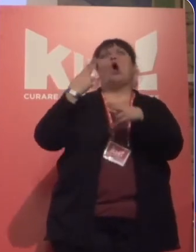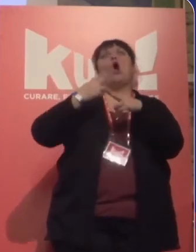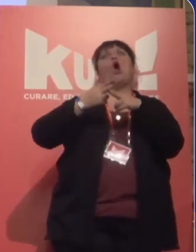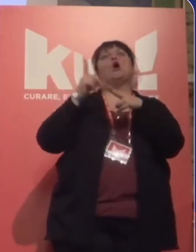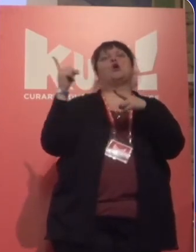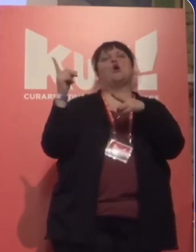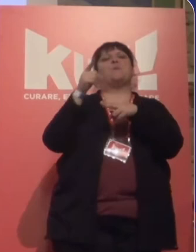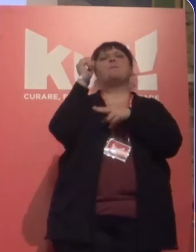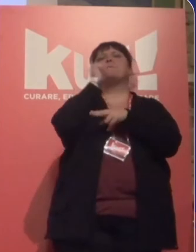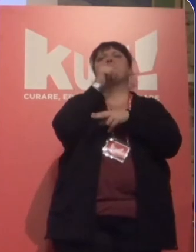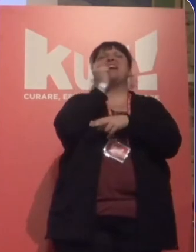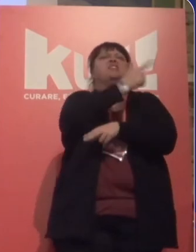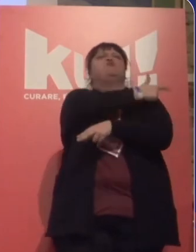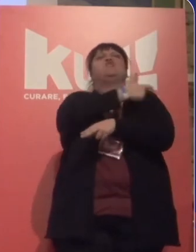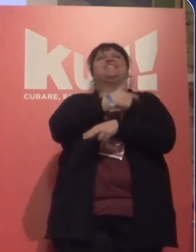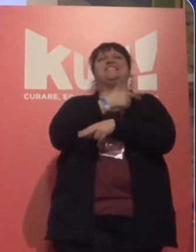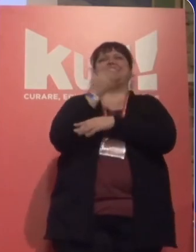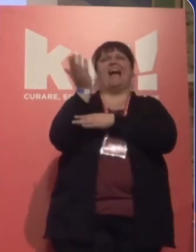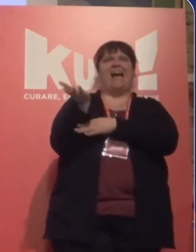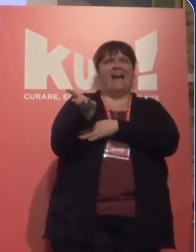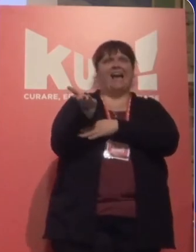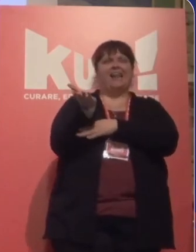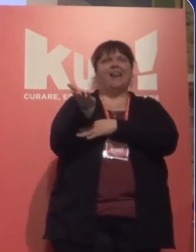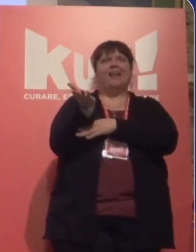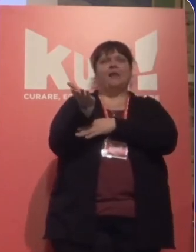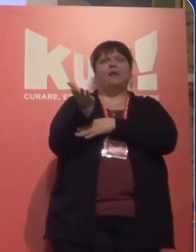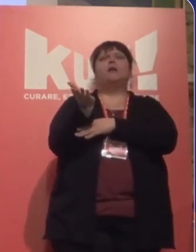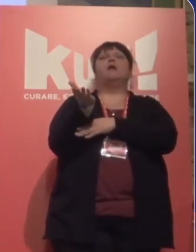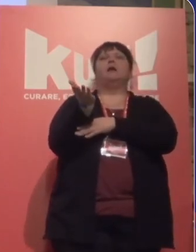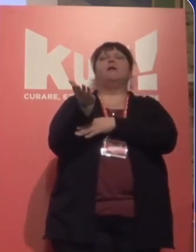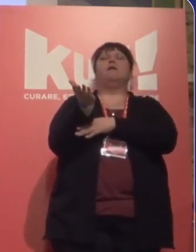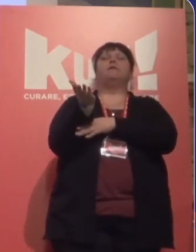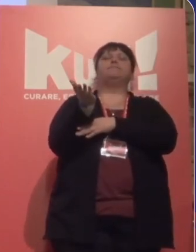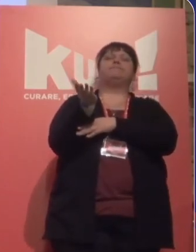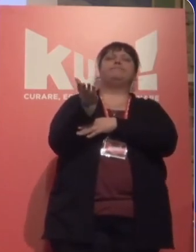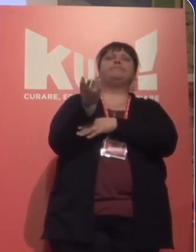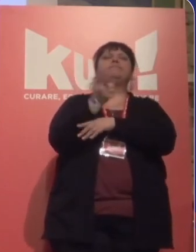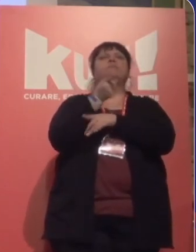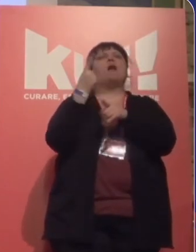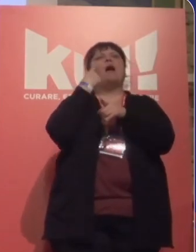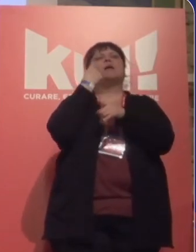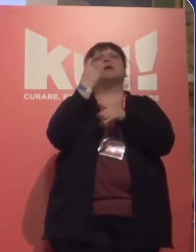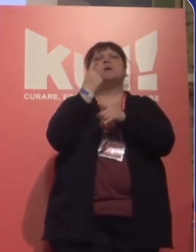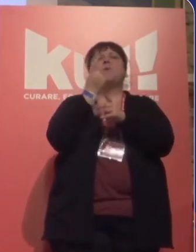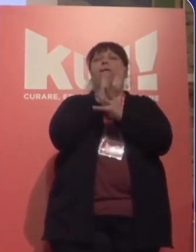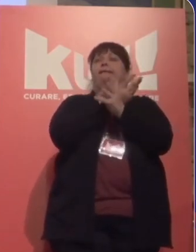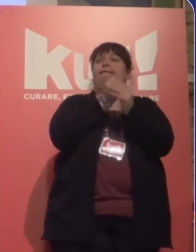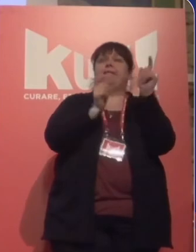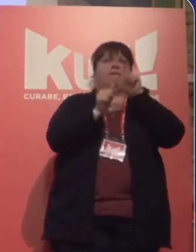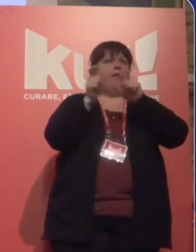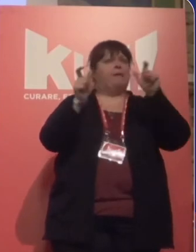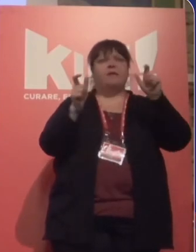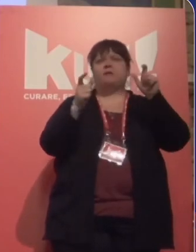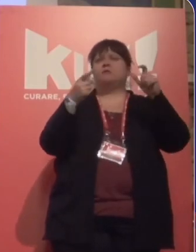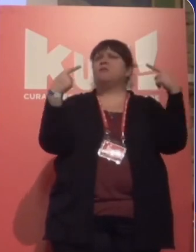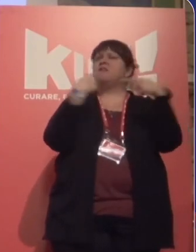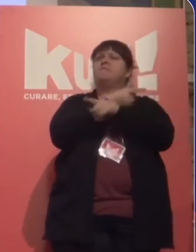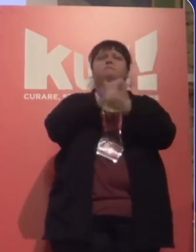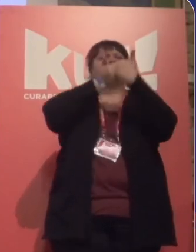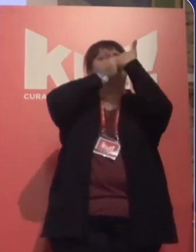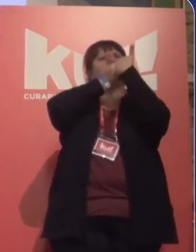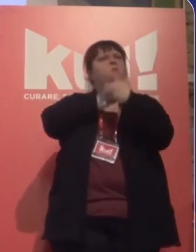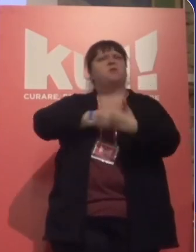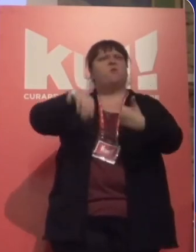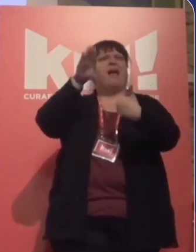qualcosa che riguarda tante tanti che pure si sono sottoposti con grande attenzione e senso di responsabilità rispetto delle